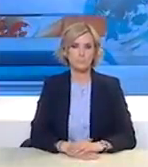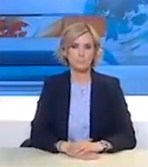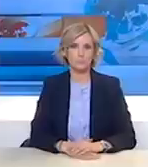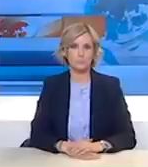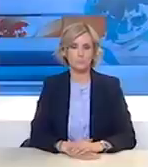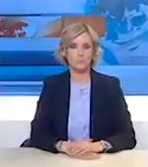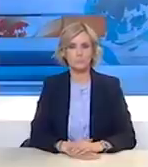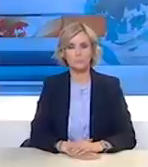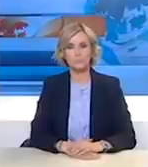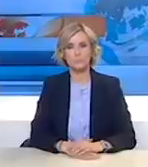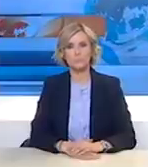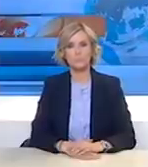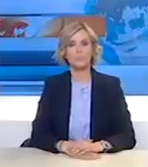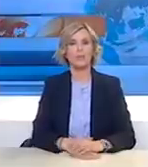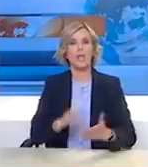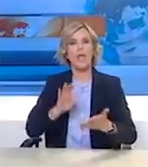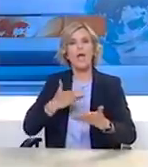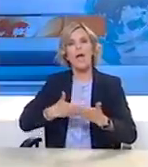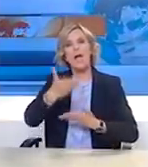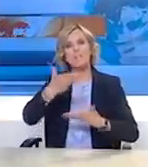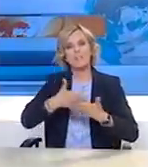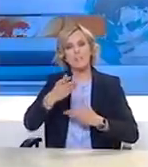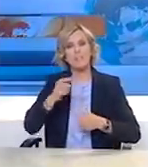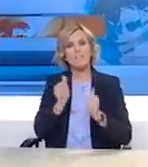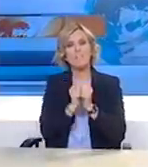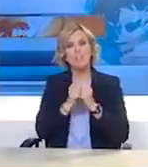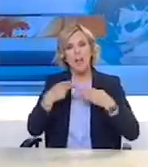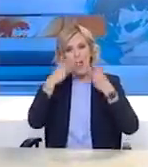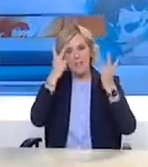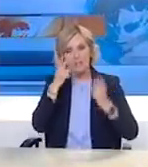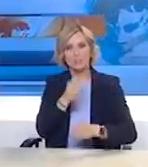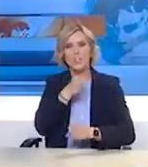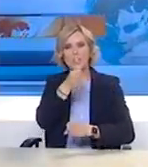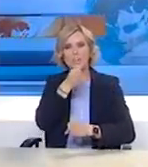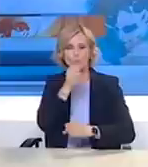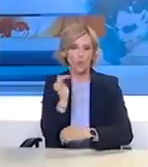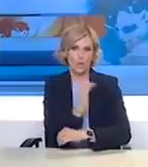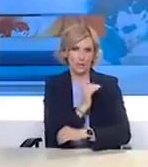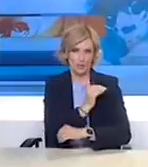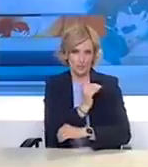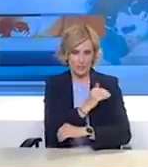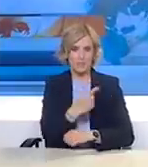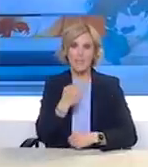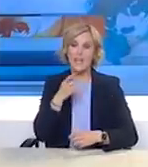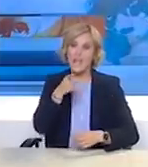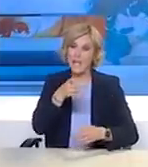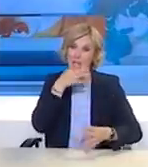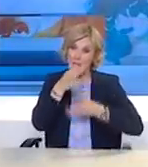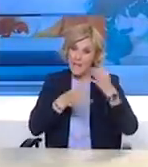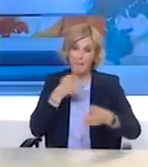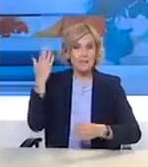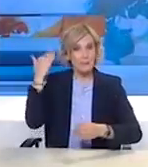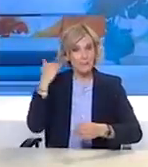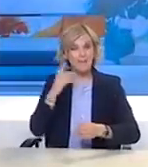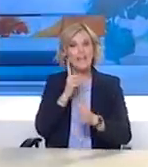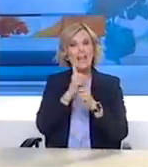Η κυρία Παπαδομαρκάκη από το Φιλελεύθερο και το liberal.gr. Κύριε καθηγητά, είχατε ανακοινώσει την προσπάθεια χορήγησης ορού αντισωμάτων από τους ασθενείς